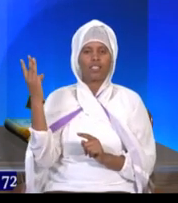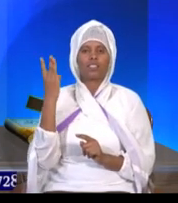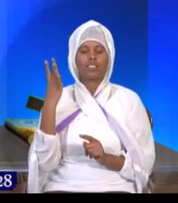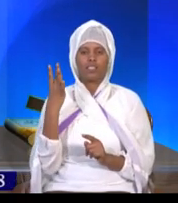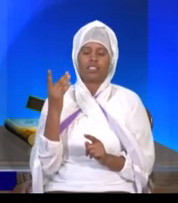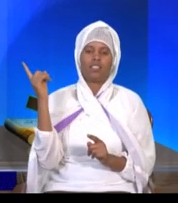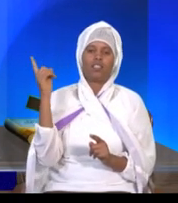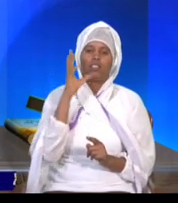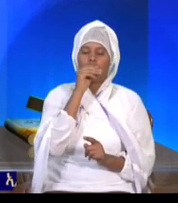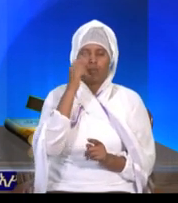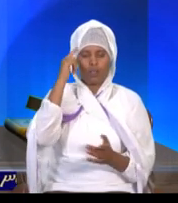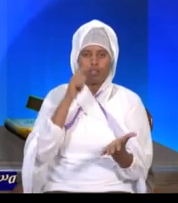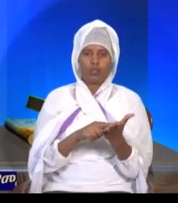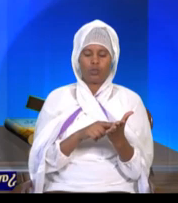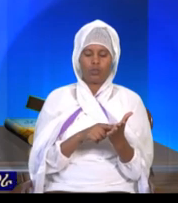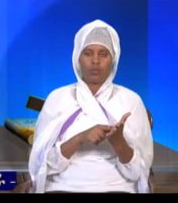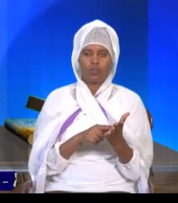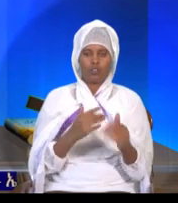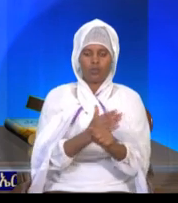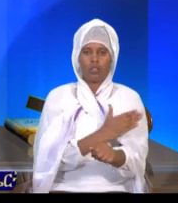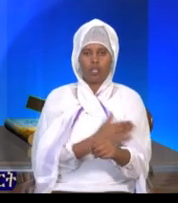ሰለስተ ግዜ ክሒድዎ